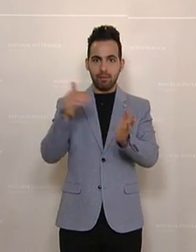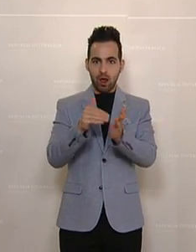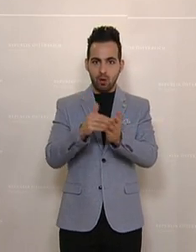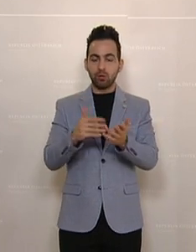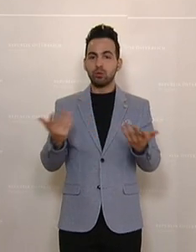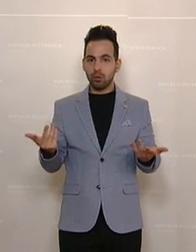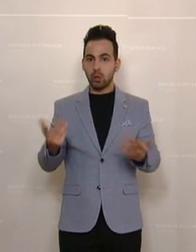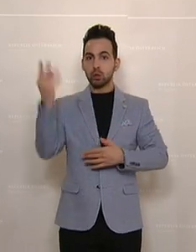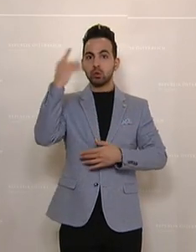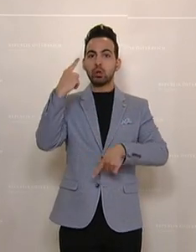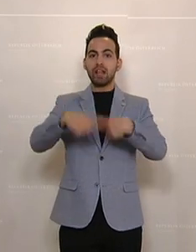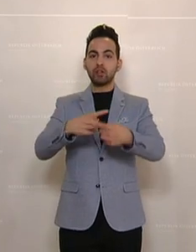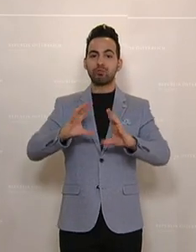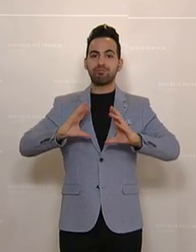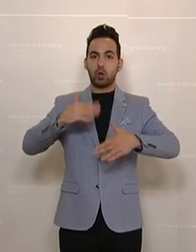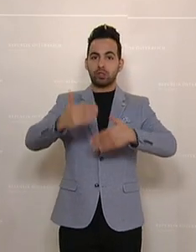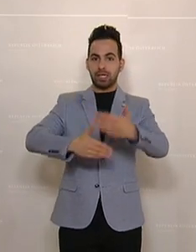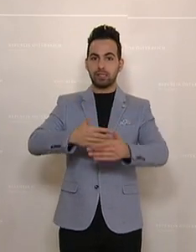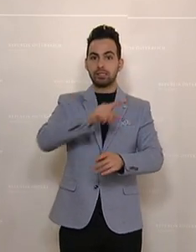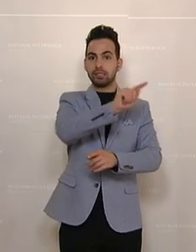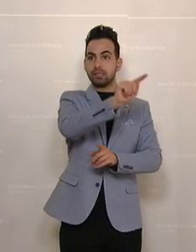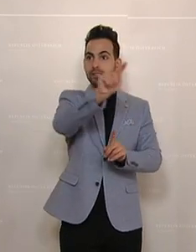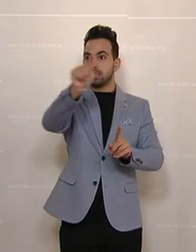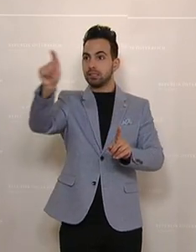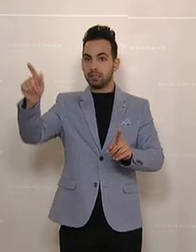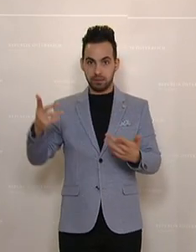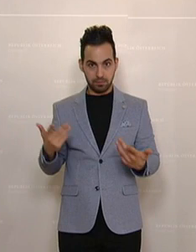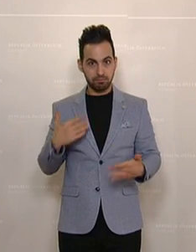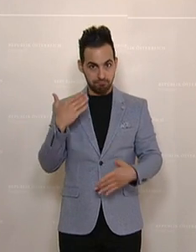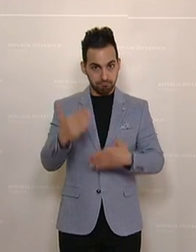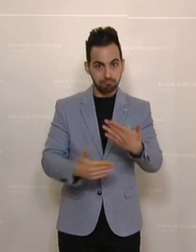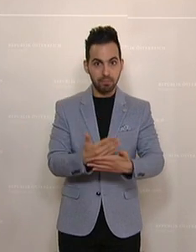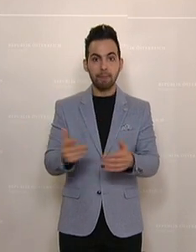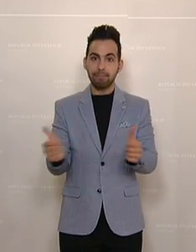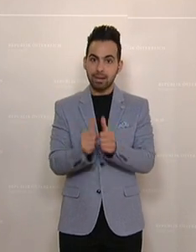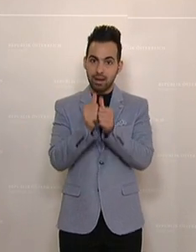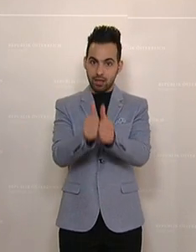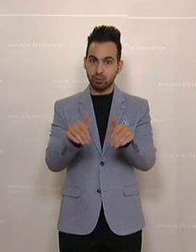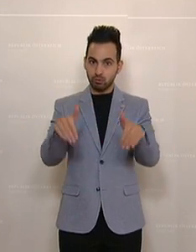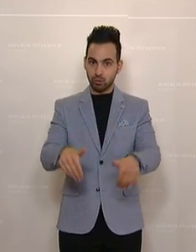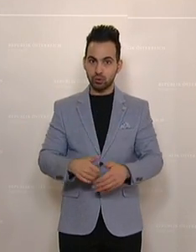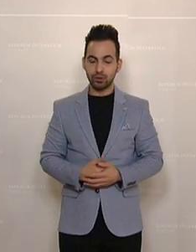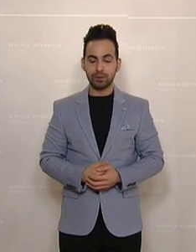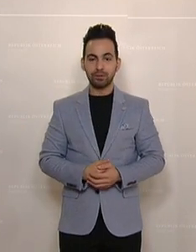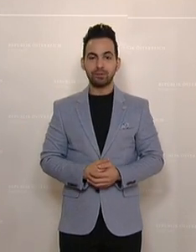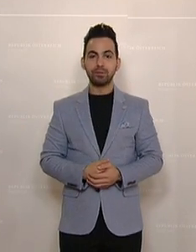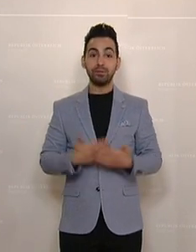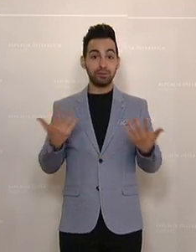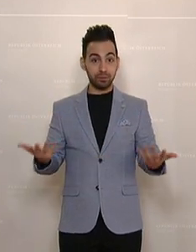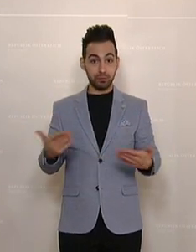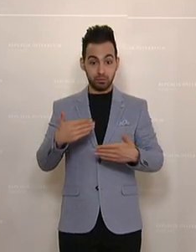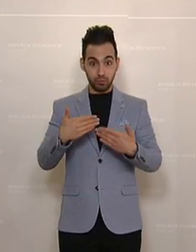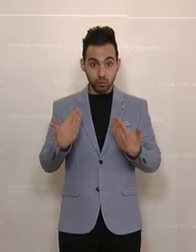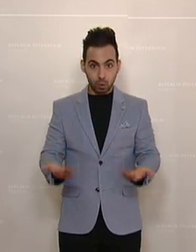und Schulentwicklungsprozessen, in denen sie auch entsprechend begleitet werden. Und in